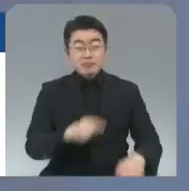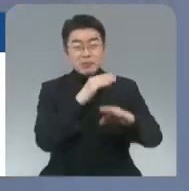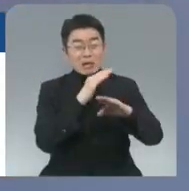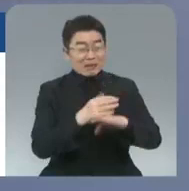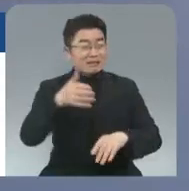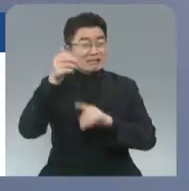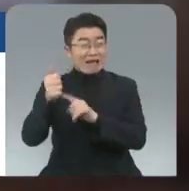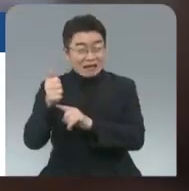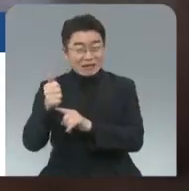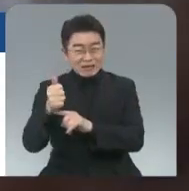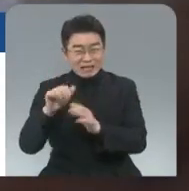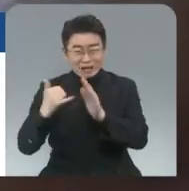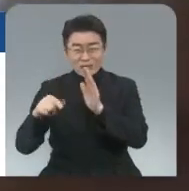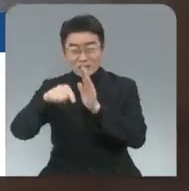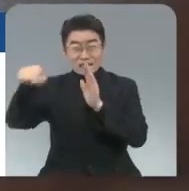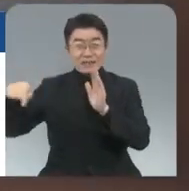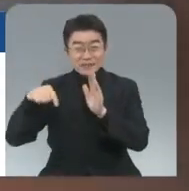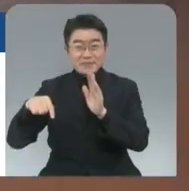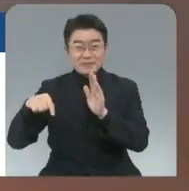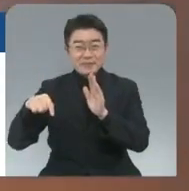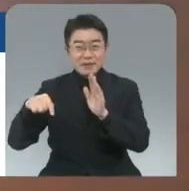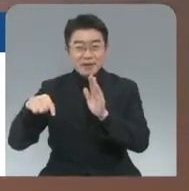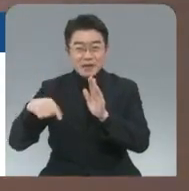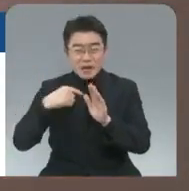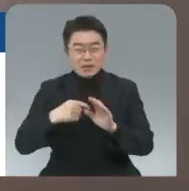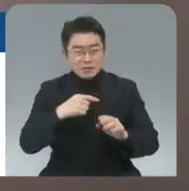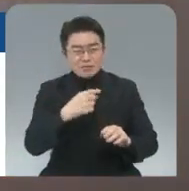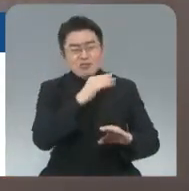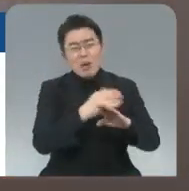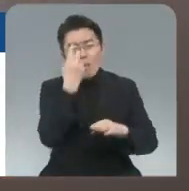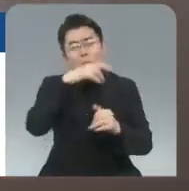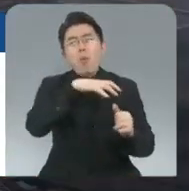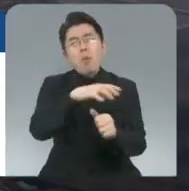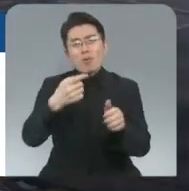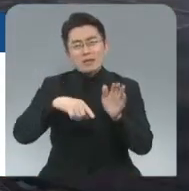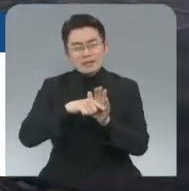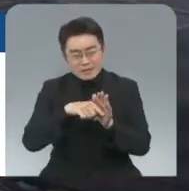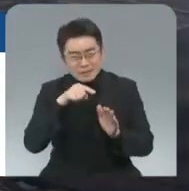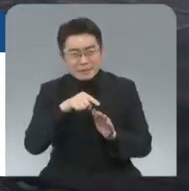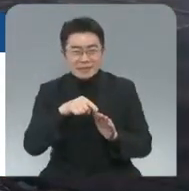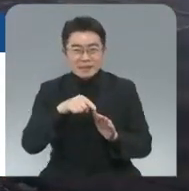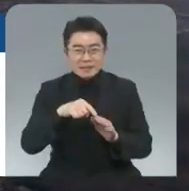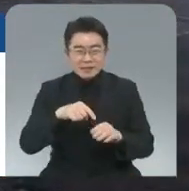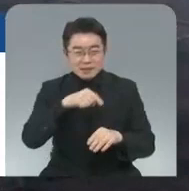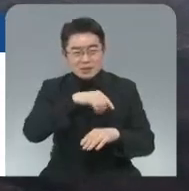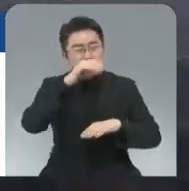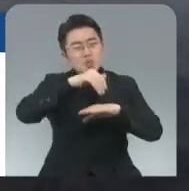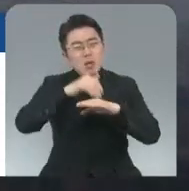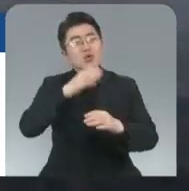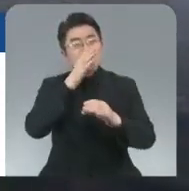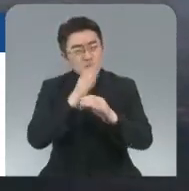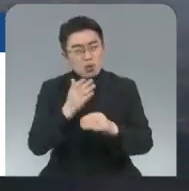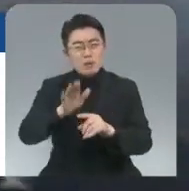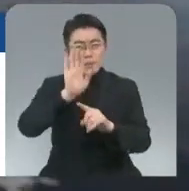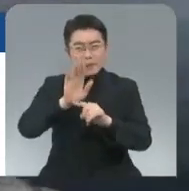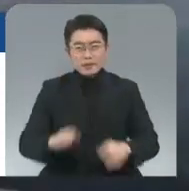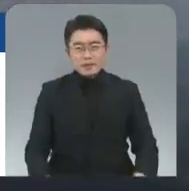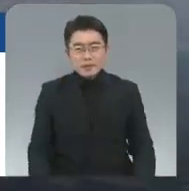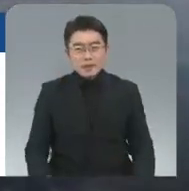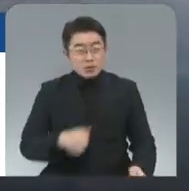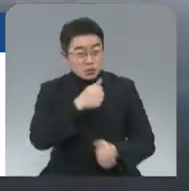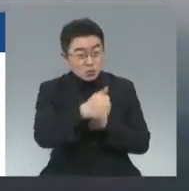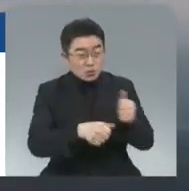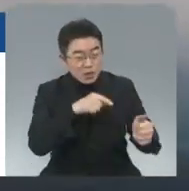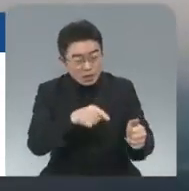bahwa keluarga pemimpin Korea Utara itu mewakili rakyatnya berjuang untuk mewariskan negara yang aman bagi generasi berikutnya dari